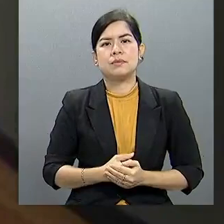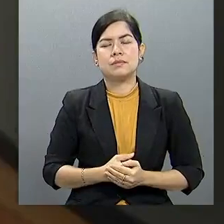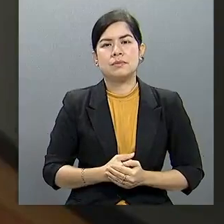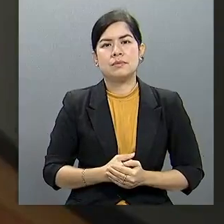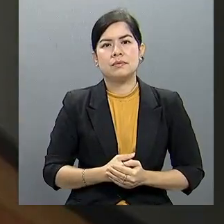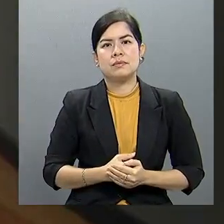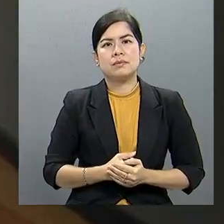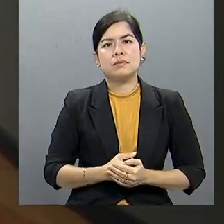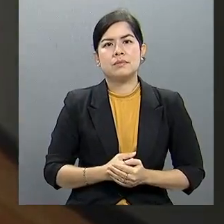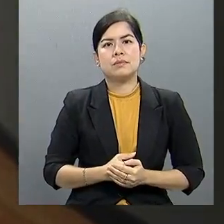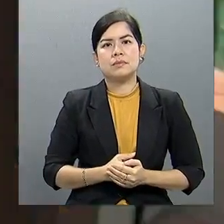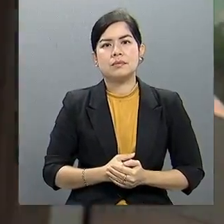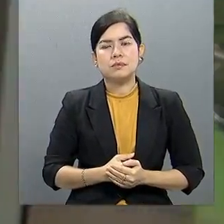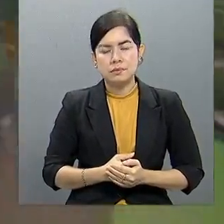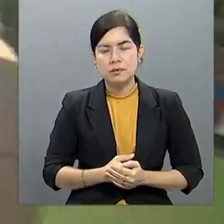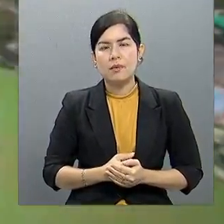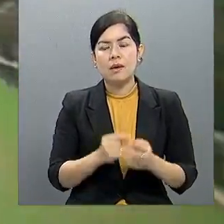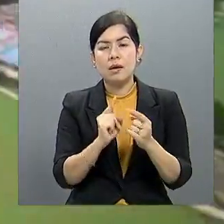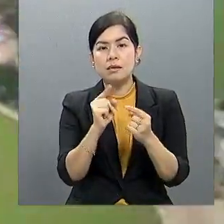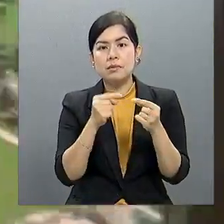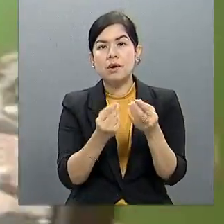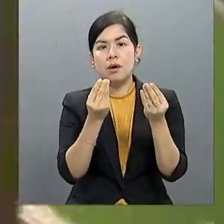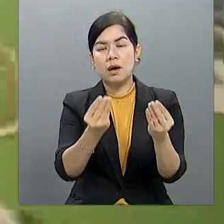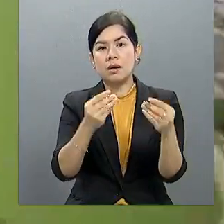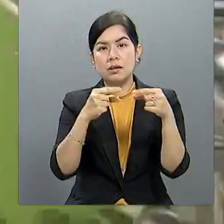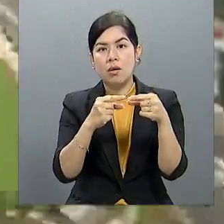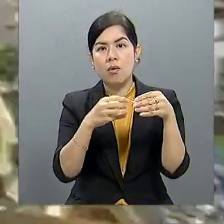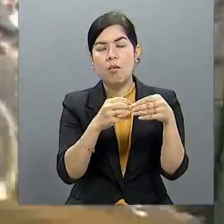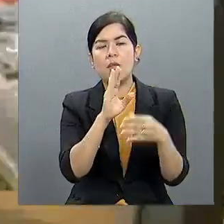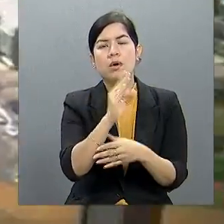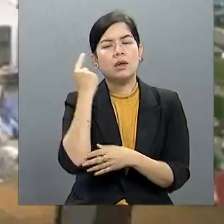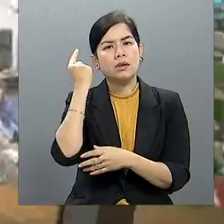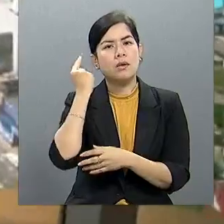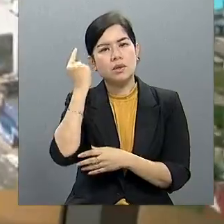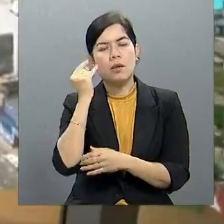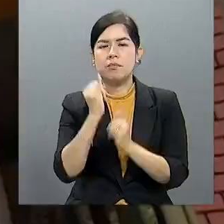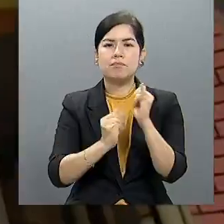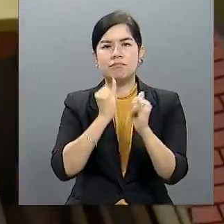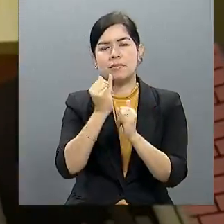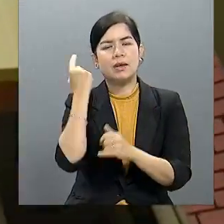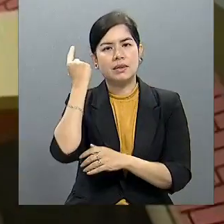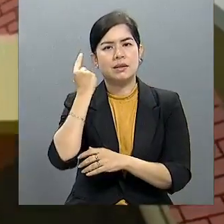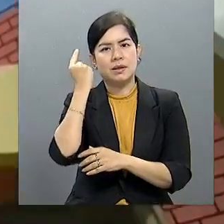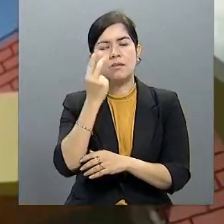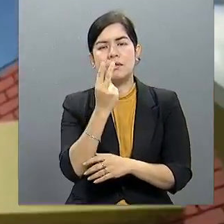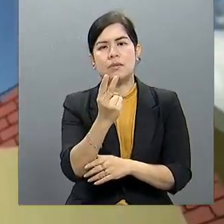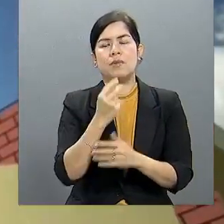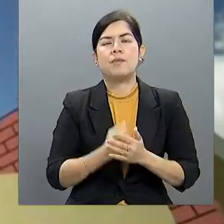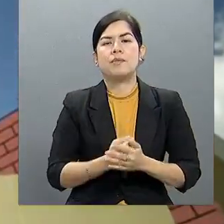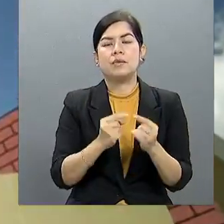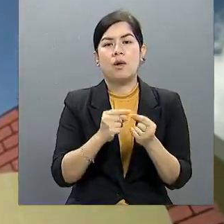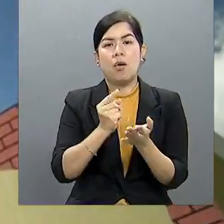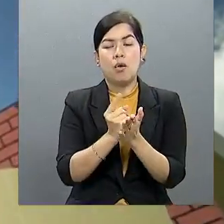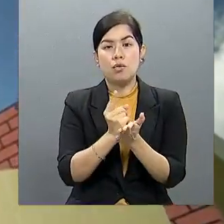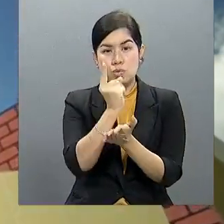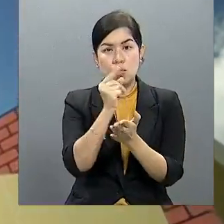ก็เป็การดึงดูดให้ของเที่ยวเดนทางมาที่ 101 มากขึ้นโดยหอโวทชมเมืจะเปิดให้ไปเที่วช